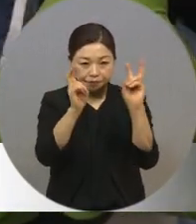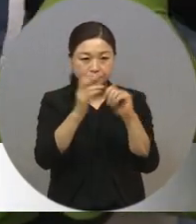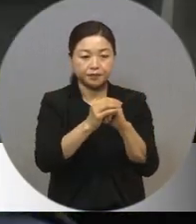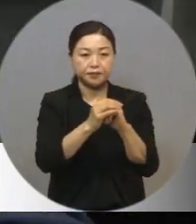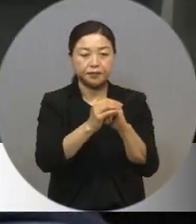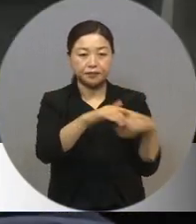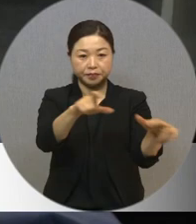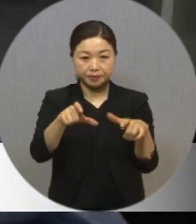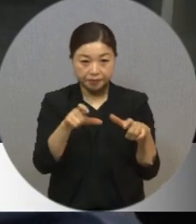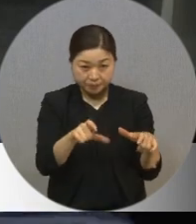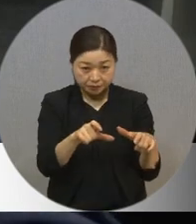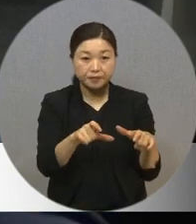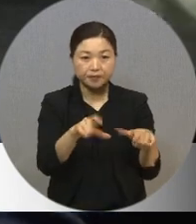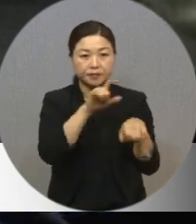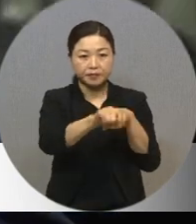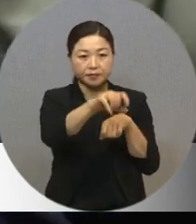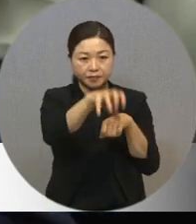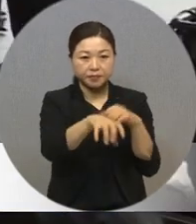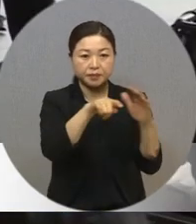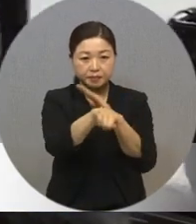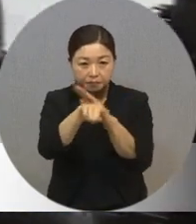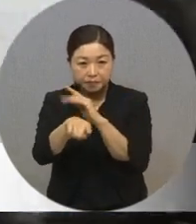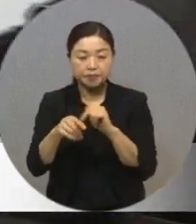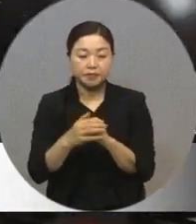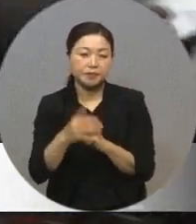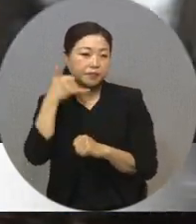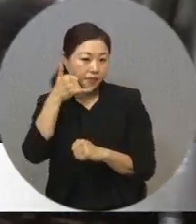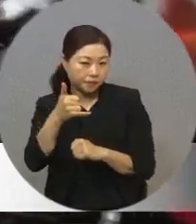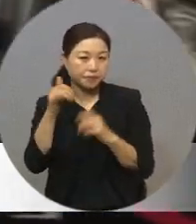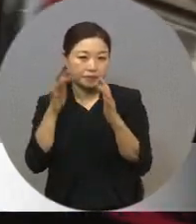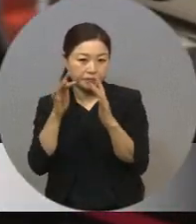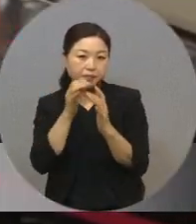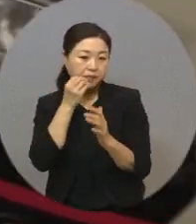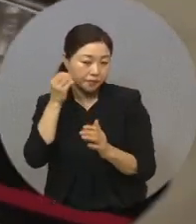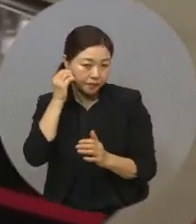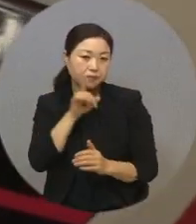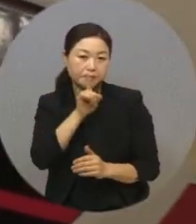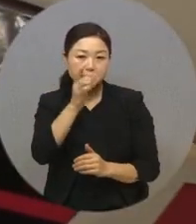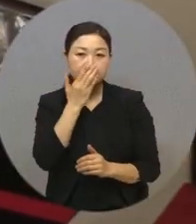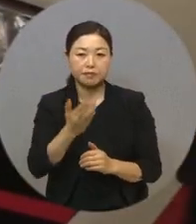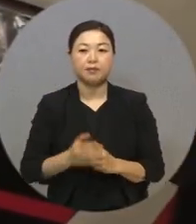또는 지사를 방문하거나 전화 또는 온라인 홈페이지에서 할 수 있습니다.